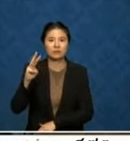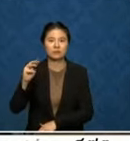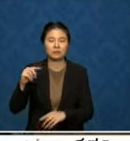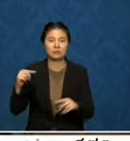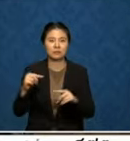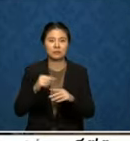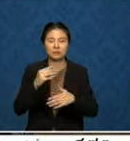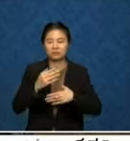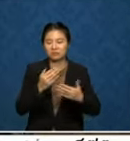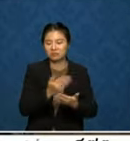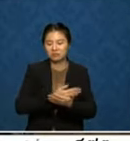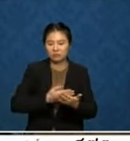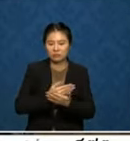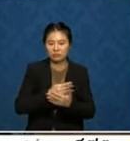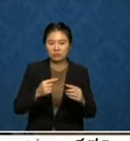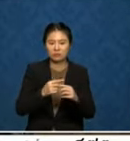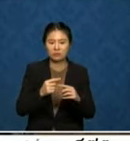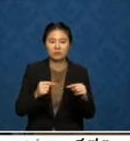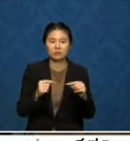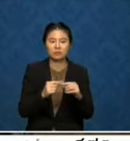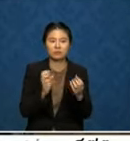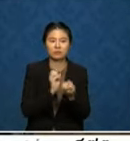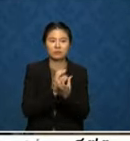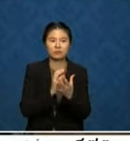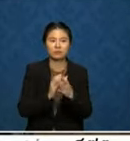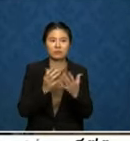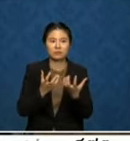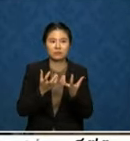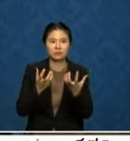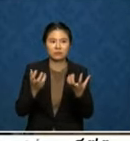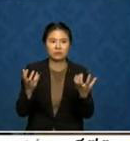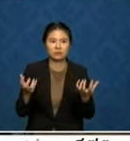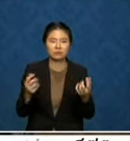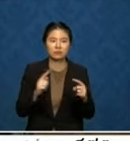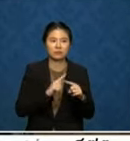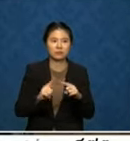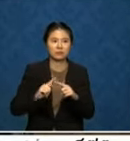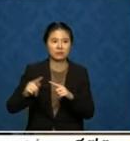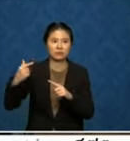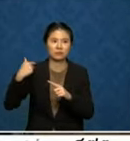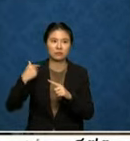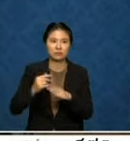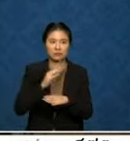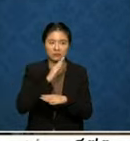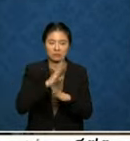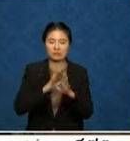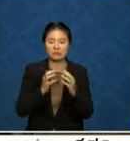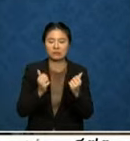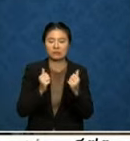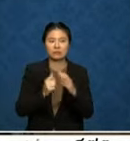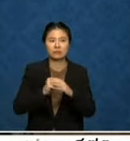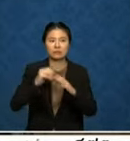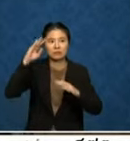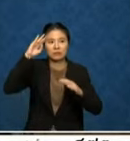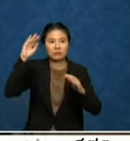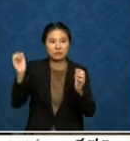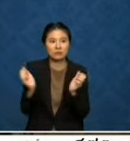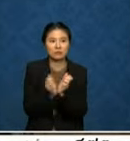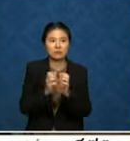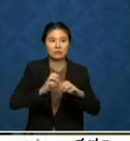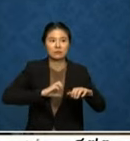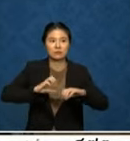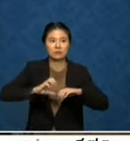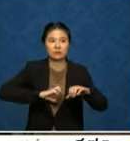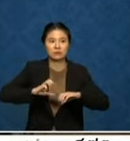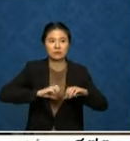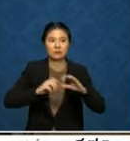ได้หารือกันเรื่องของการขายตรงและก็สินค้าออนไลน์ที่เป็นข่าวรายวันอยู่ซึ่งได้ให้สำนักงานตำรวจแห่งชาติจัดให้มีช่